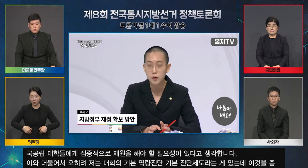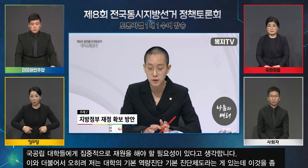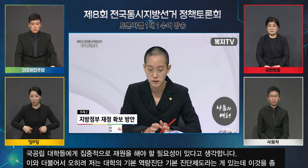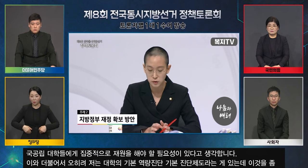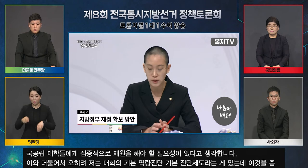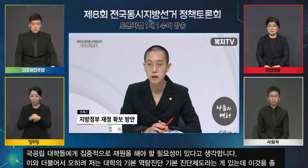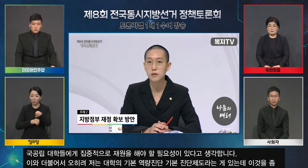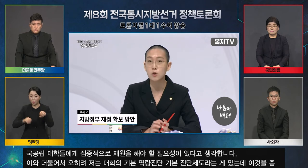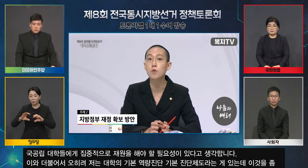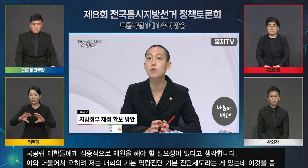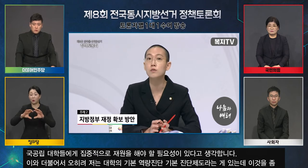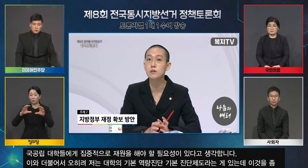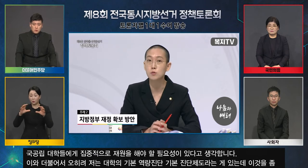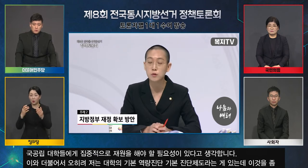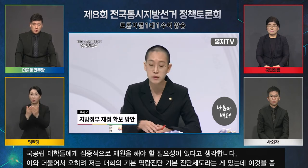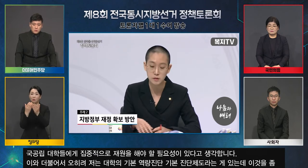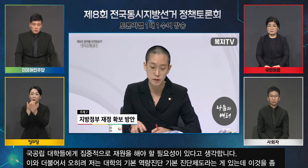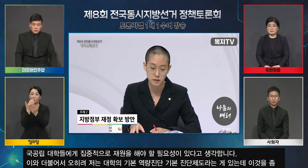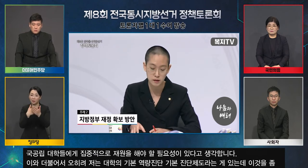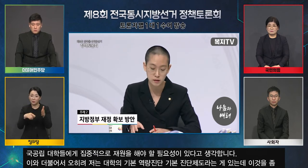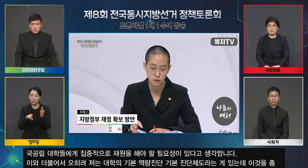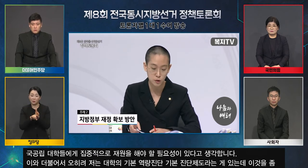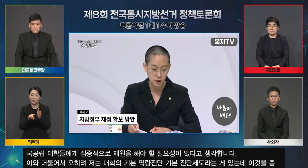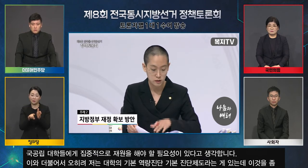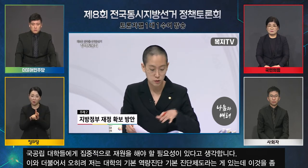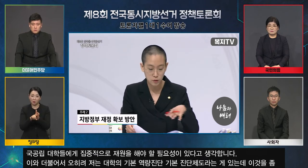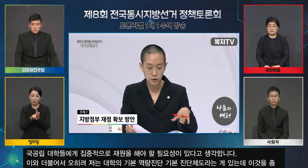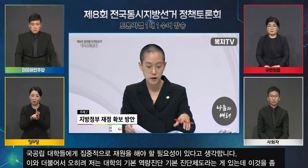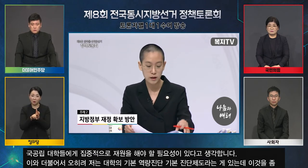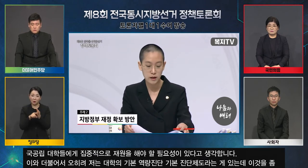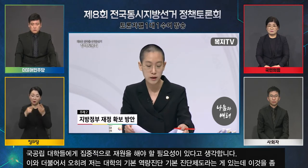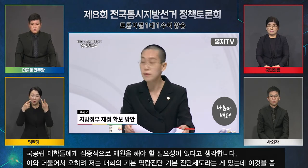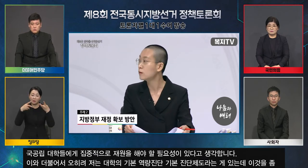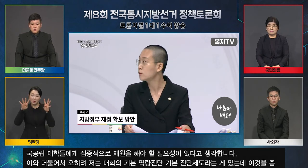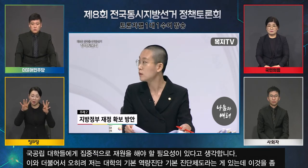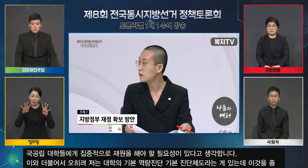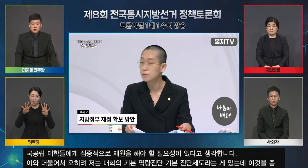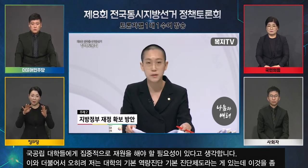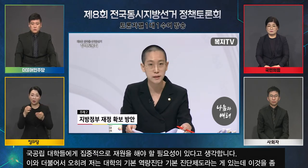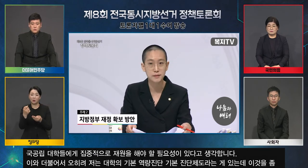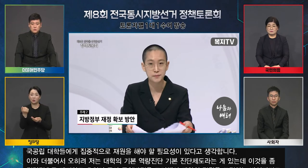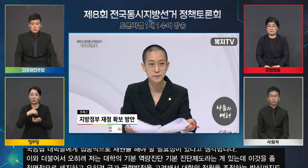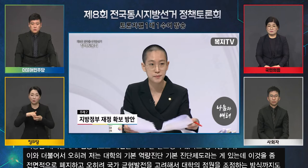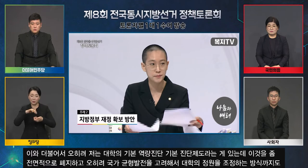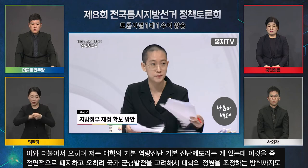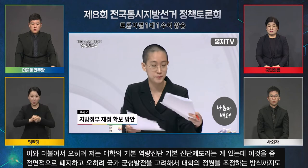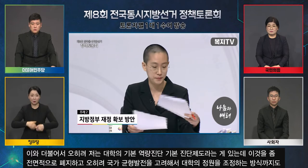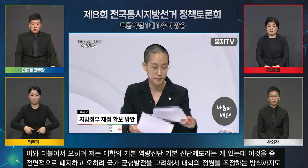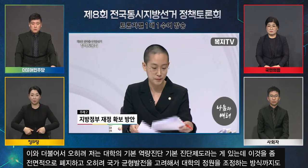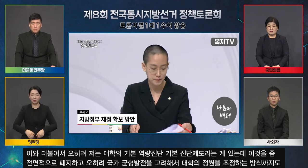발전을 고려해서 대학의 정원을 조정하는 방식까지도 고려해야 한다고 생각합니다.